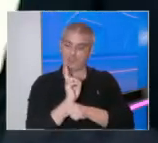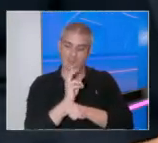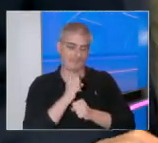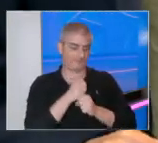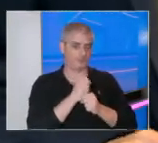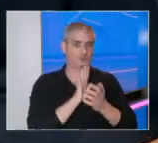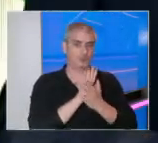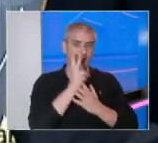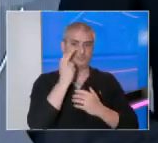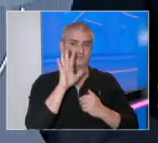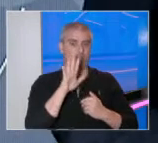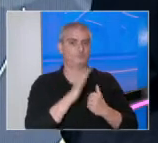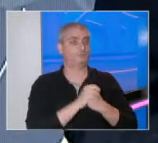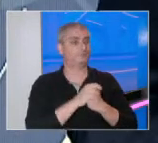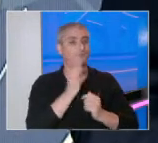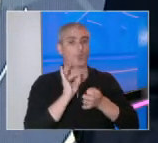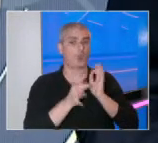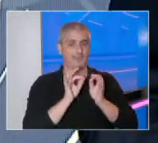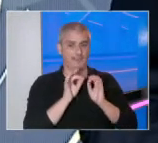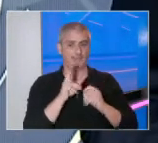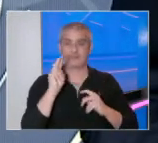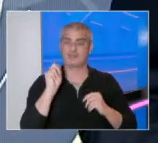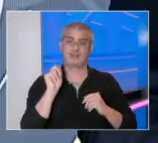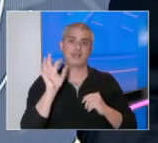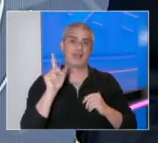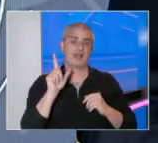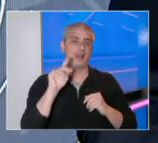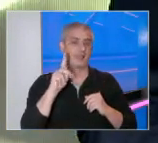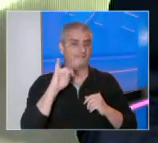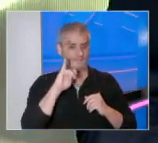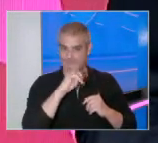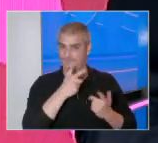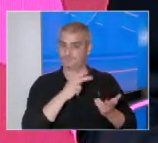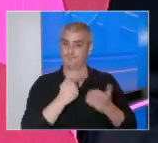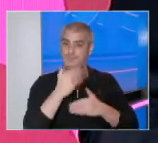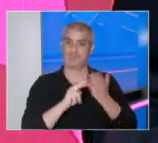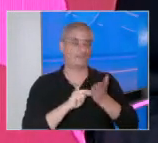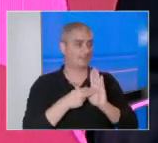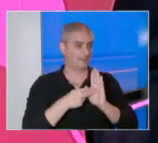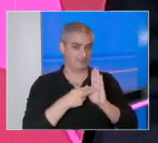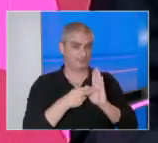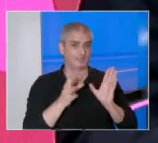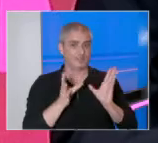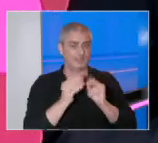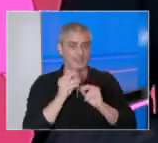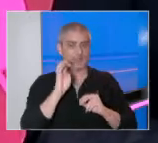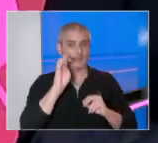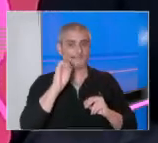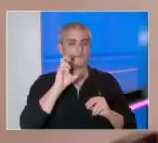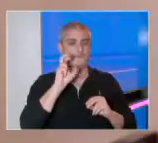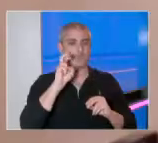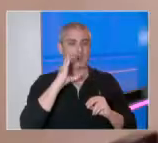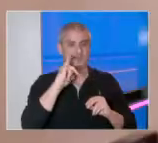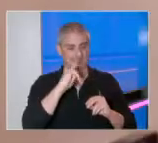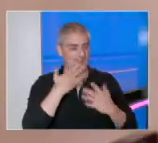ש-1325 מציע. עורכת הדין נטע לוי, מקדמת מדיניות וחקיקה בעמותת איתך מעכי.